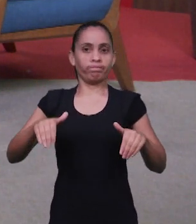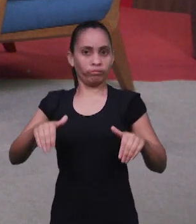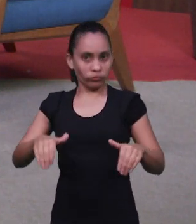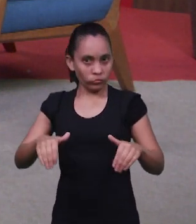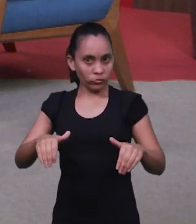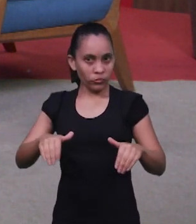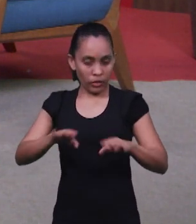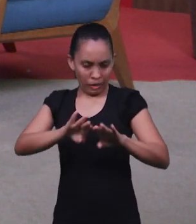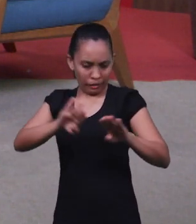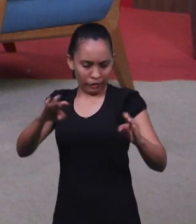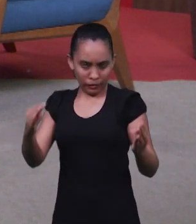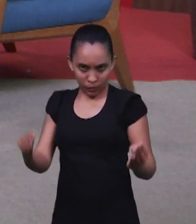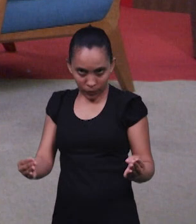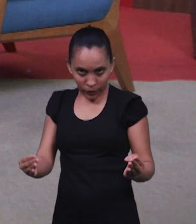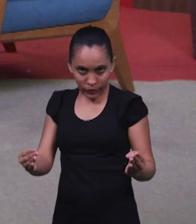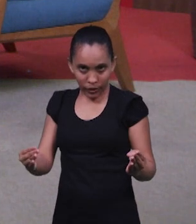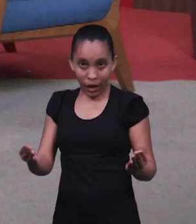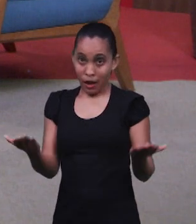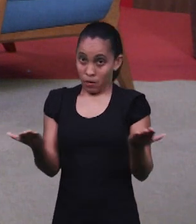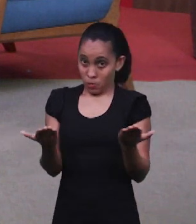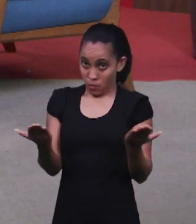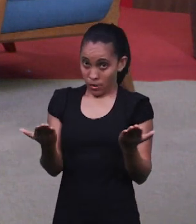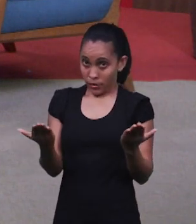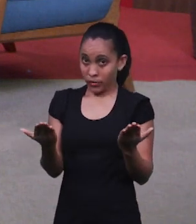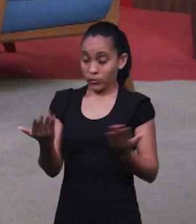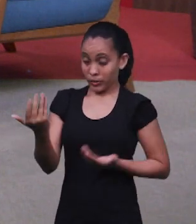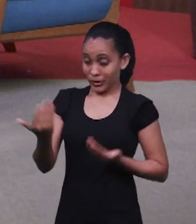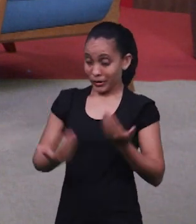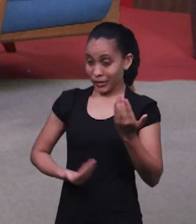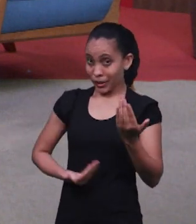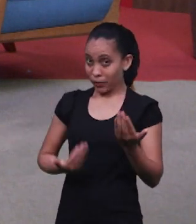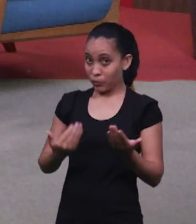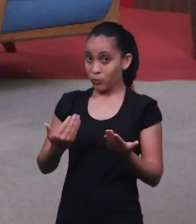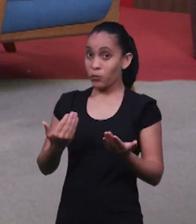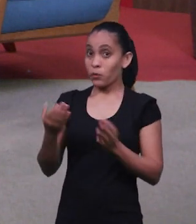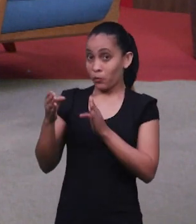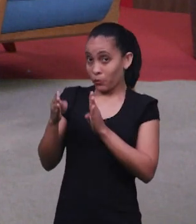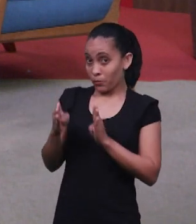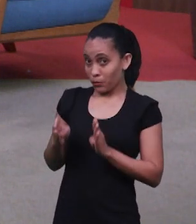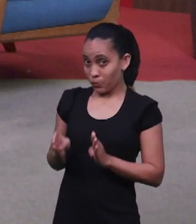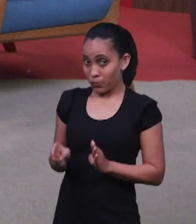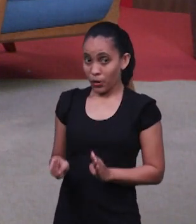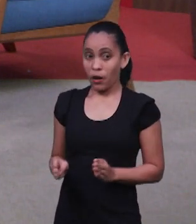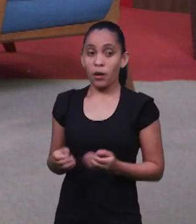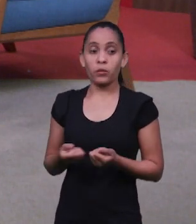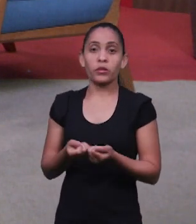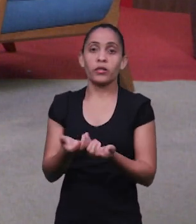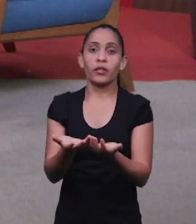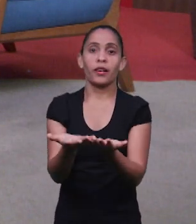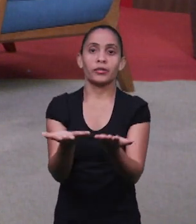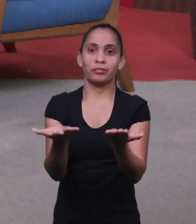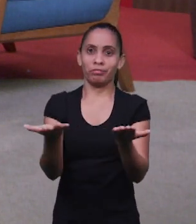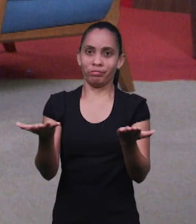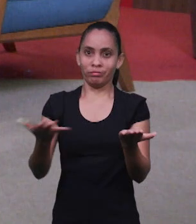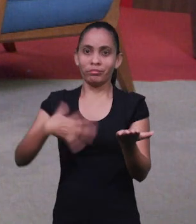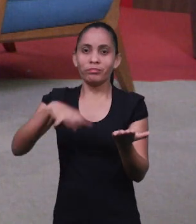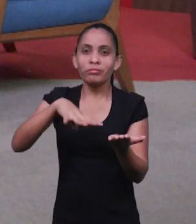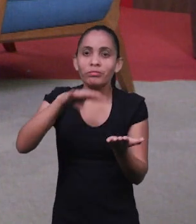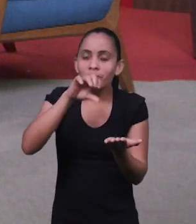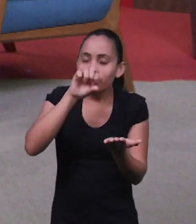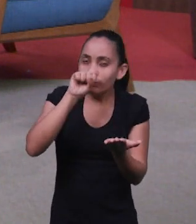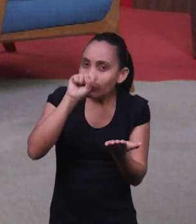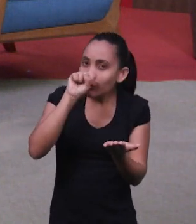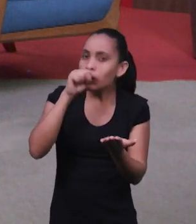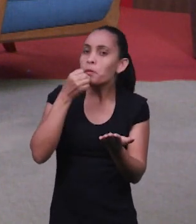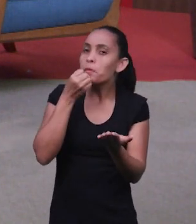l'Église, je lui apporte mon art, mon parfum, qui porte une bonne odeur,